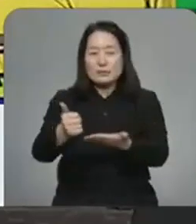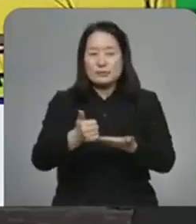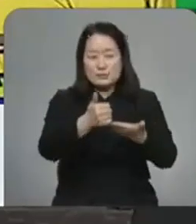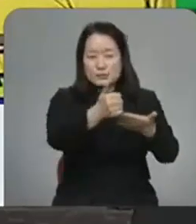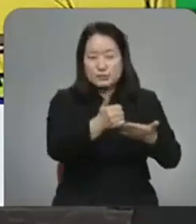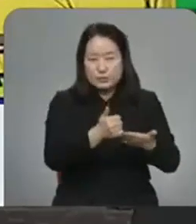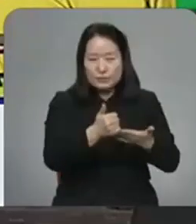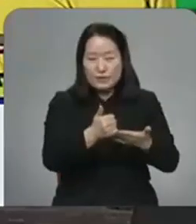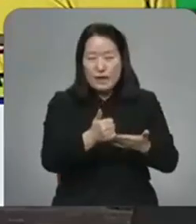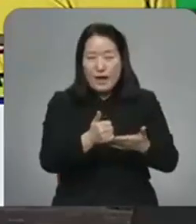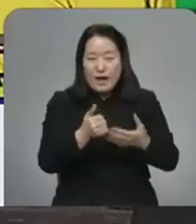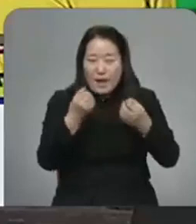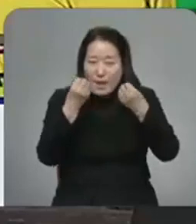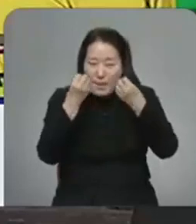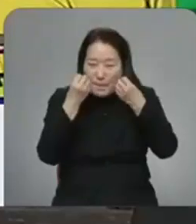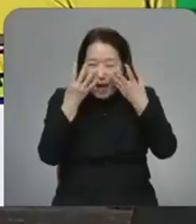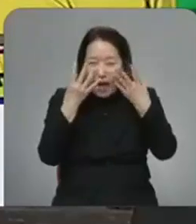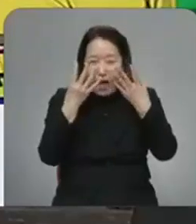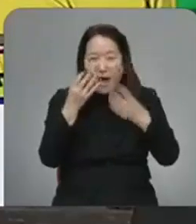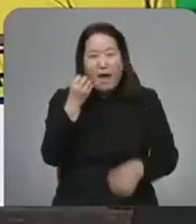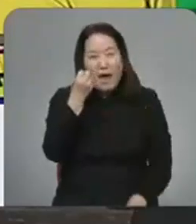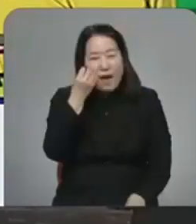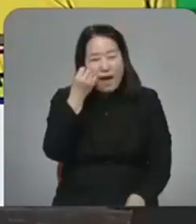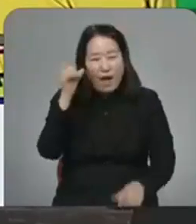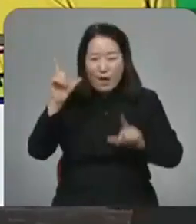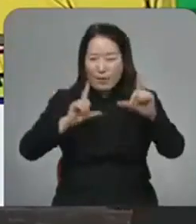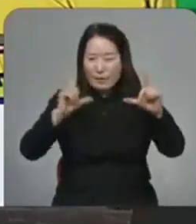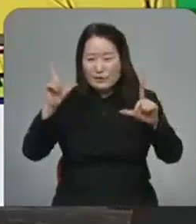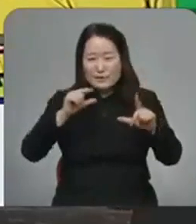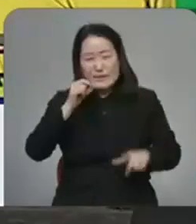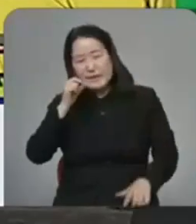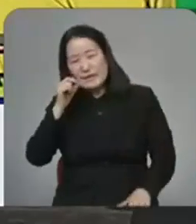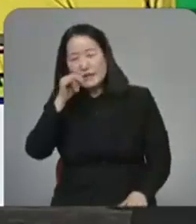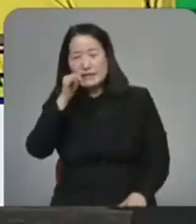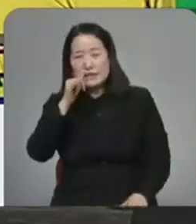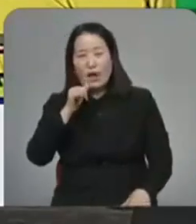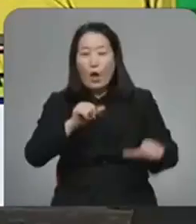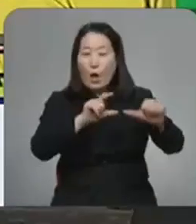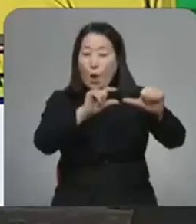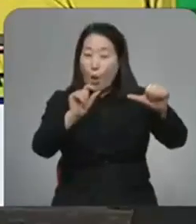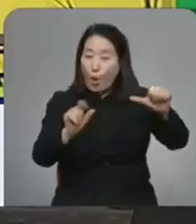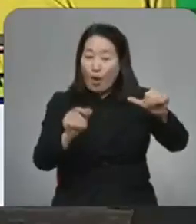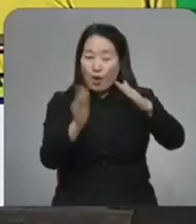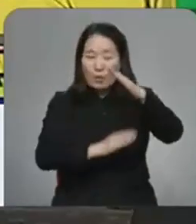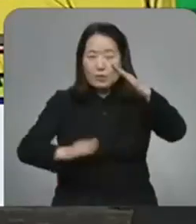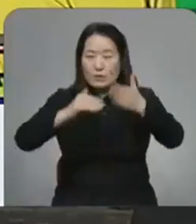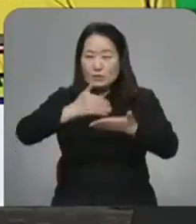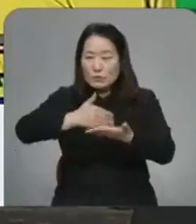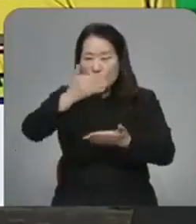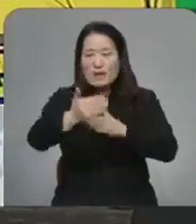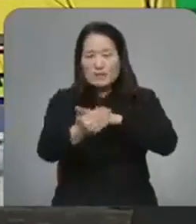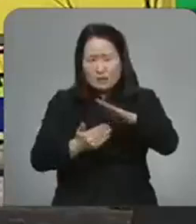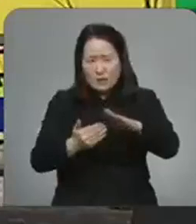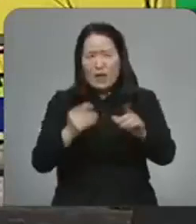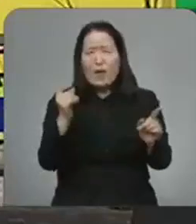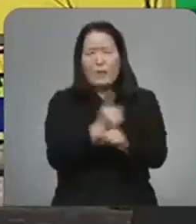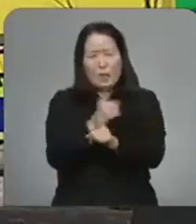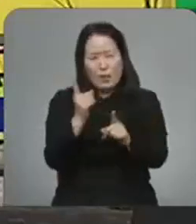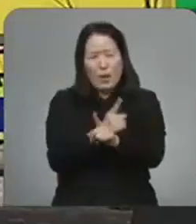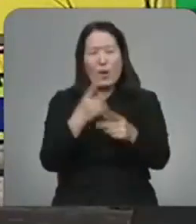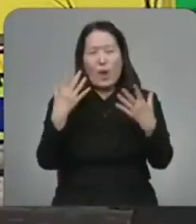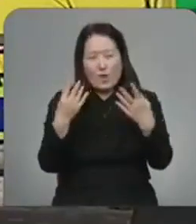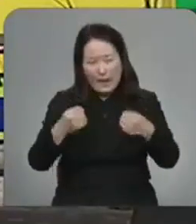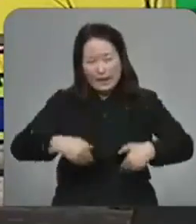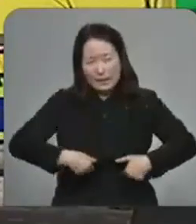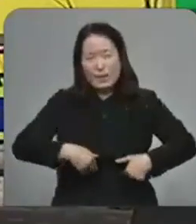선보인 이색적인 놀이기구가 눈길을 끌었지만 다음 달 정식 개장까지는 개선해야 할 부분도 적지 않습니다. 김문영